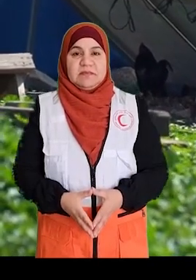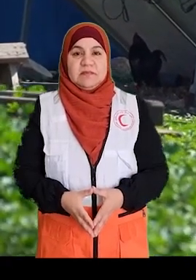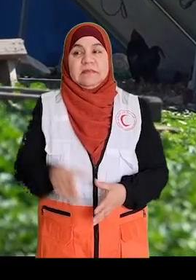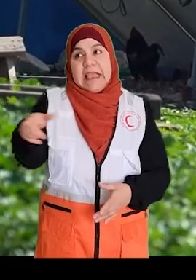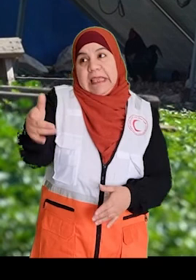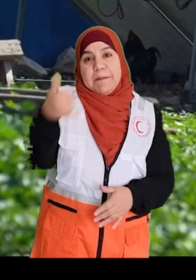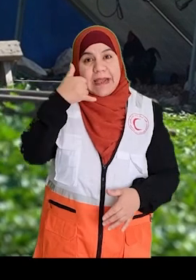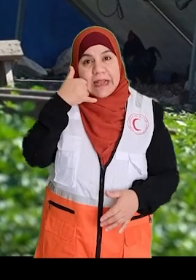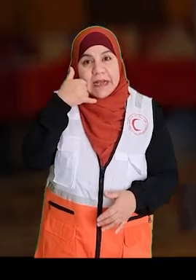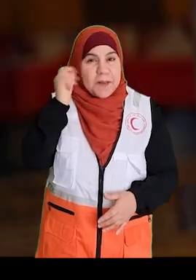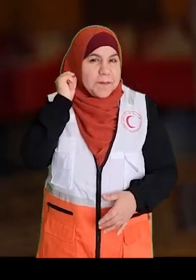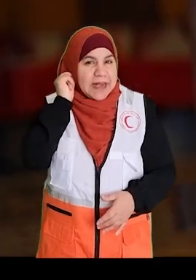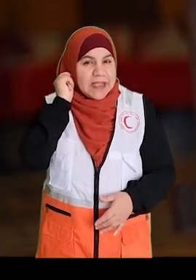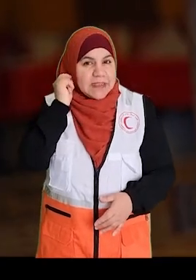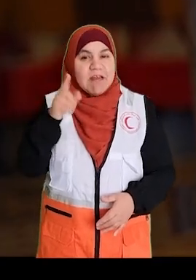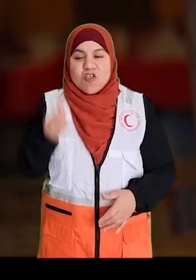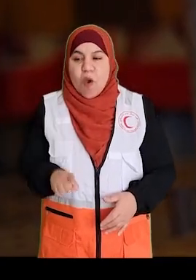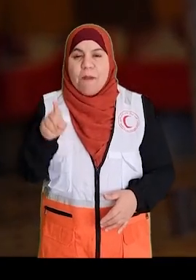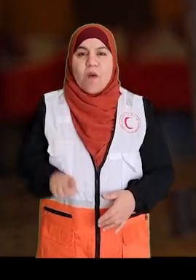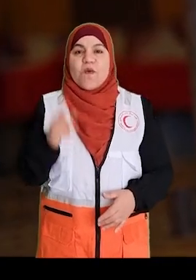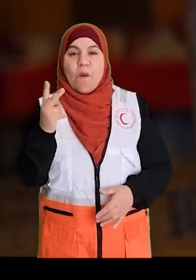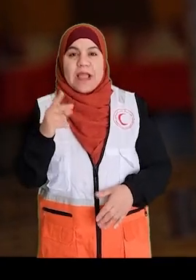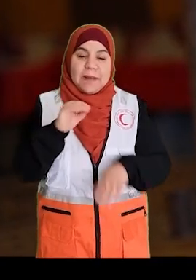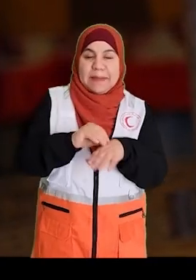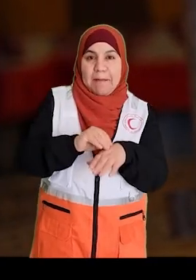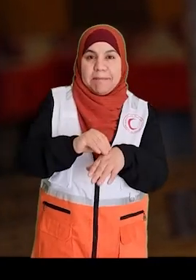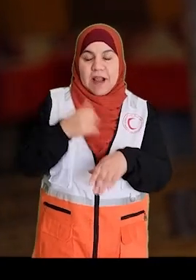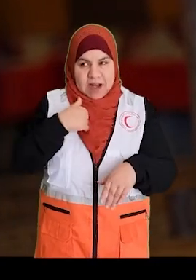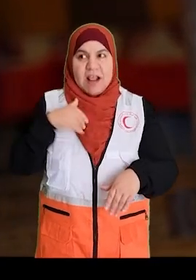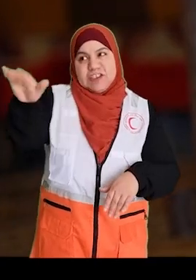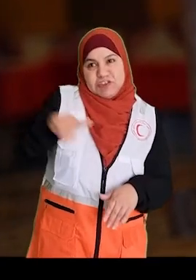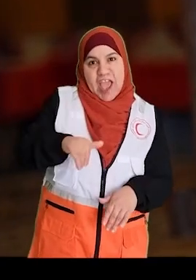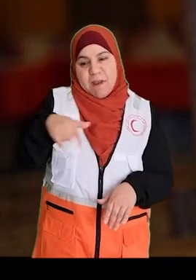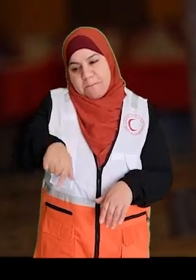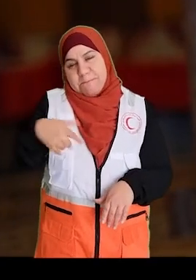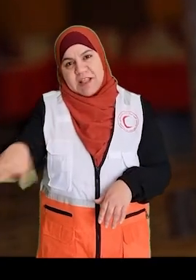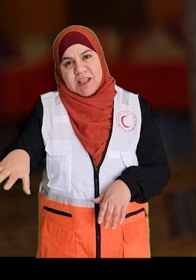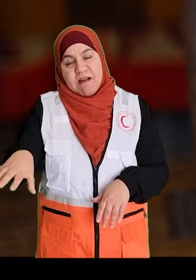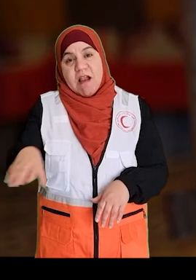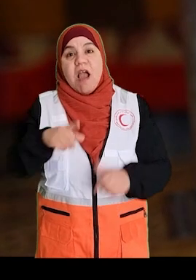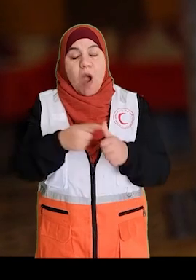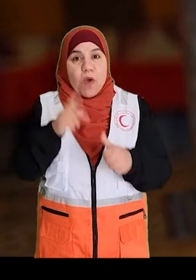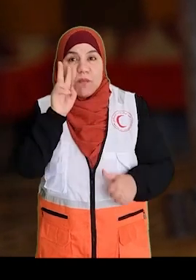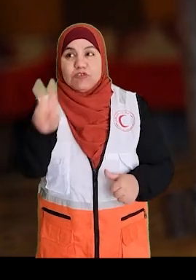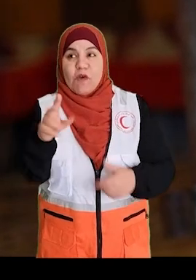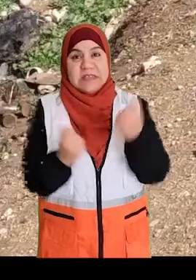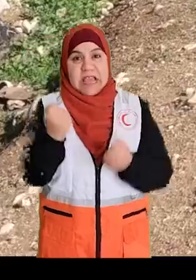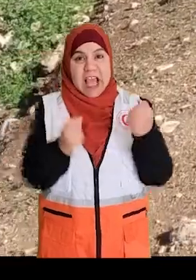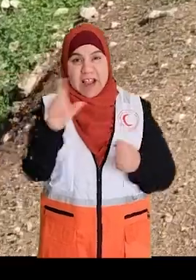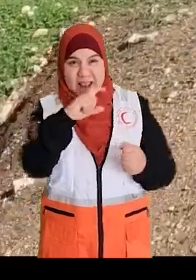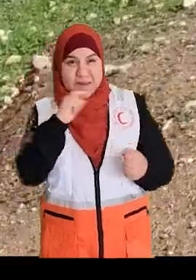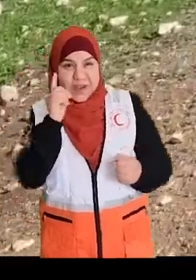إنها بترن علينا قبلها في يوم أو يومين بتخبرنا إنها نتيجة على المنطقة هاي، وإحنا أول ما نشوف